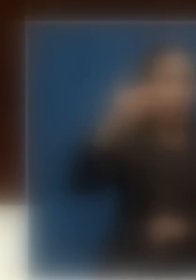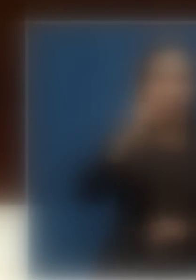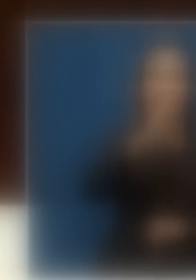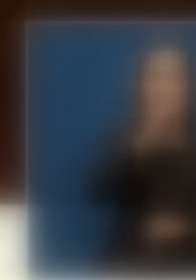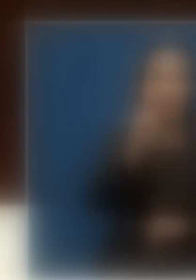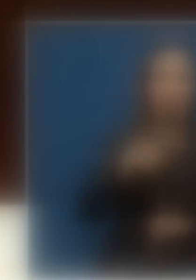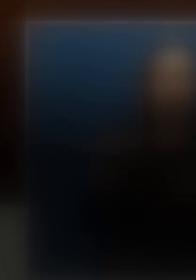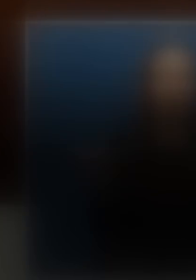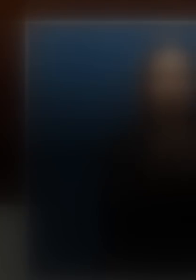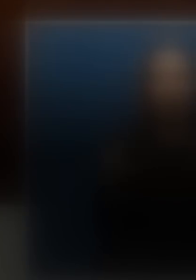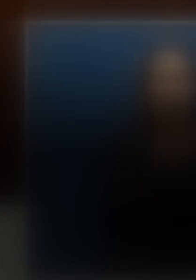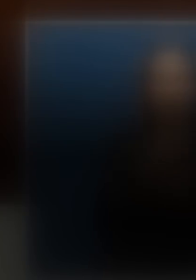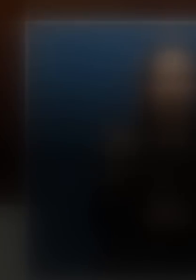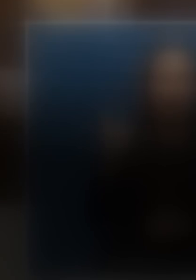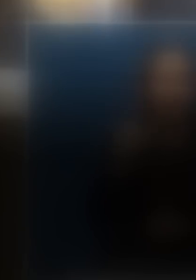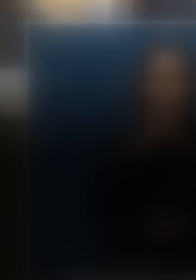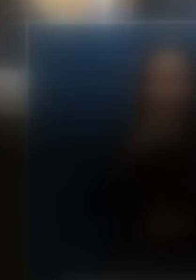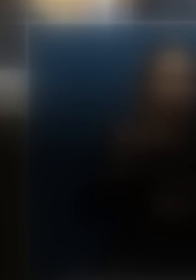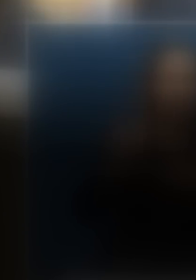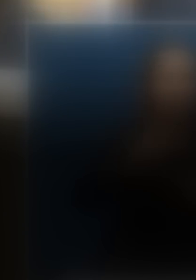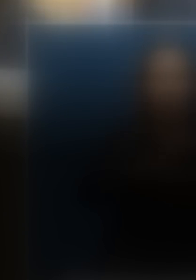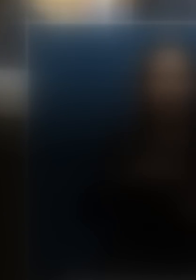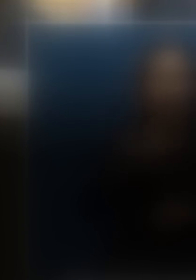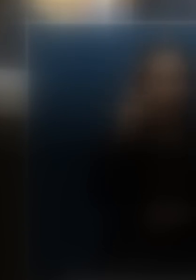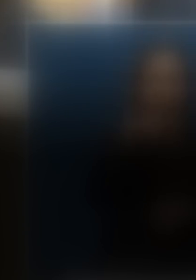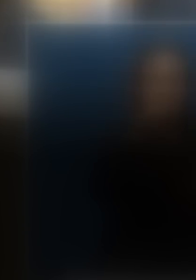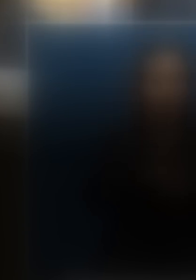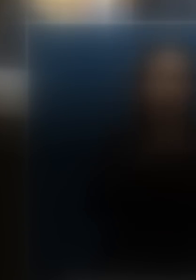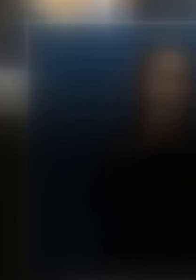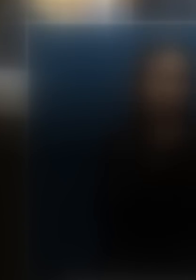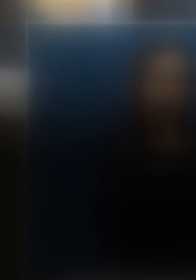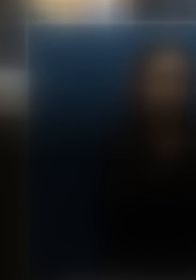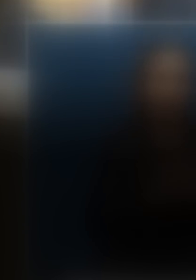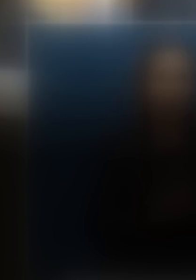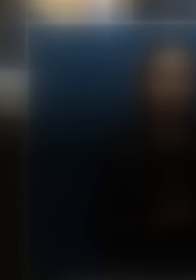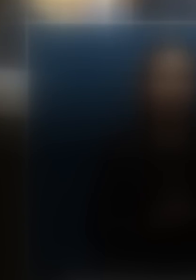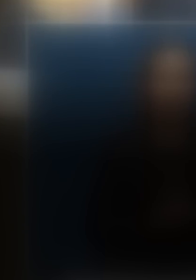จะมีความเสียหายเกิดขึ้นครับถ้าปล่อยให้บุคคลคนนี้พูดในสภาครับ